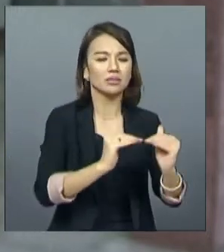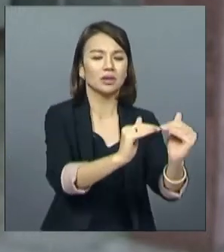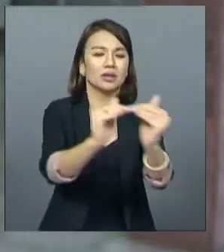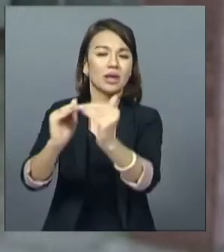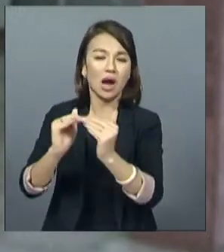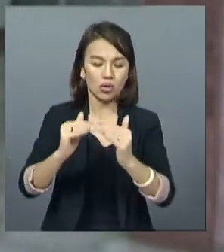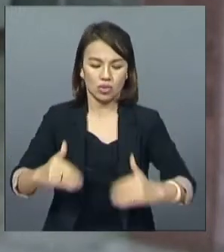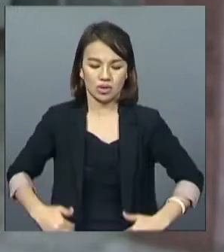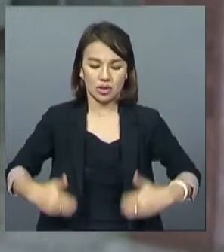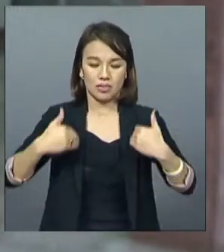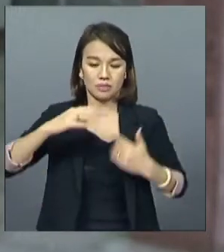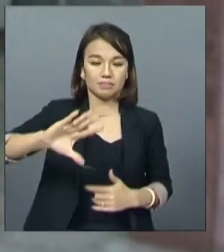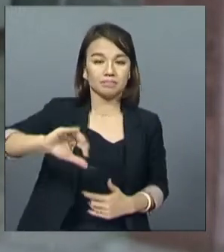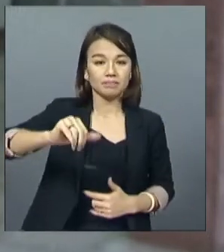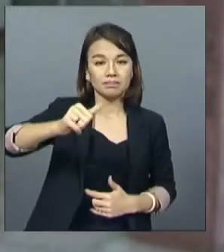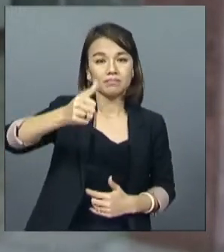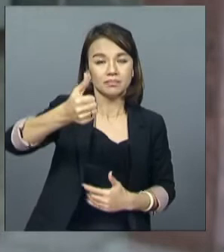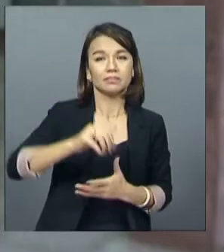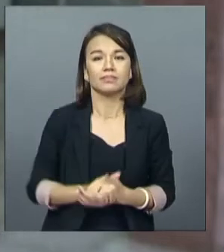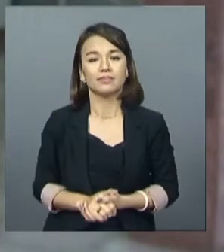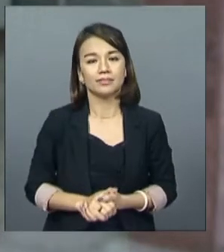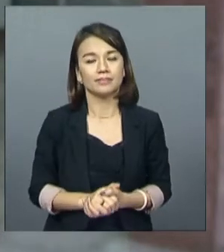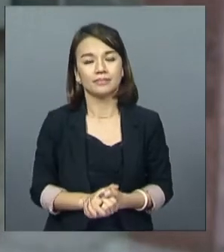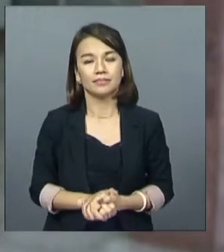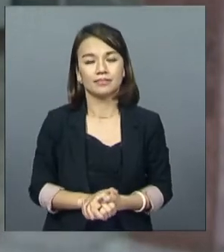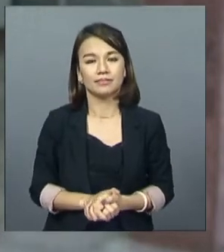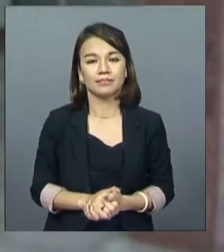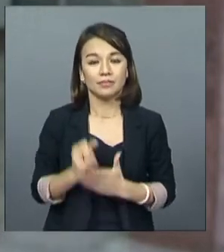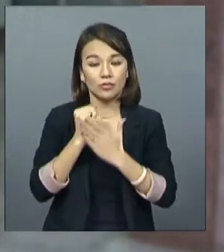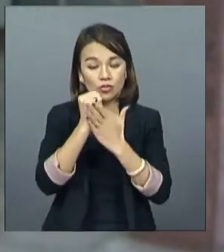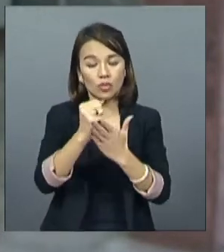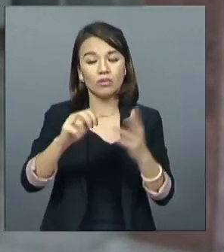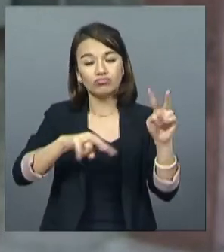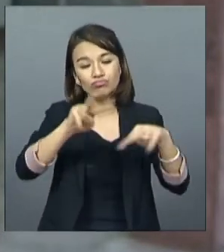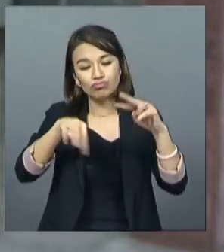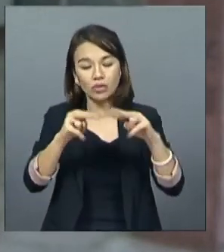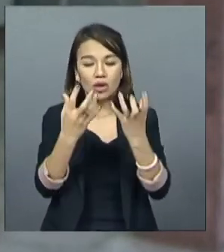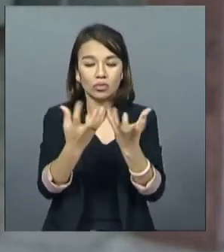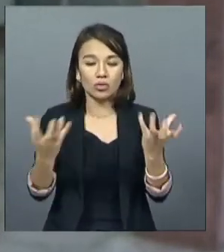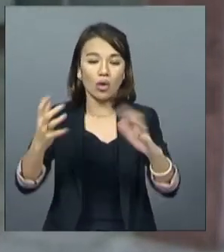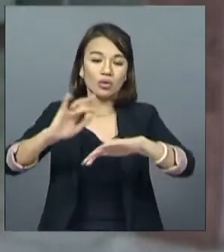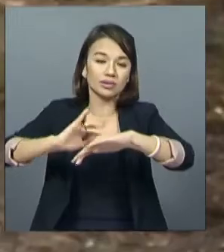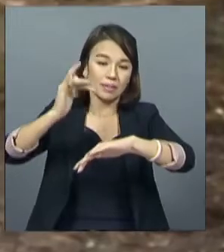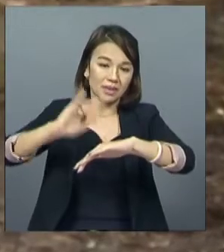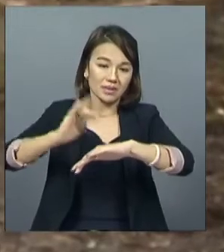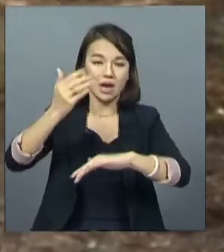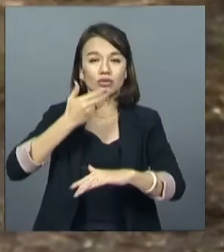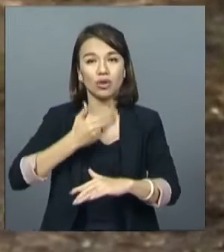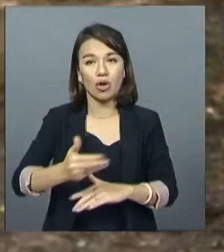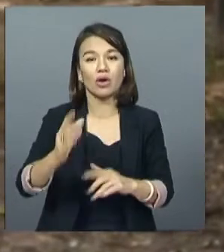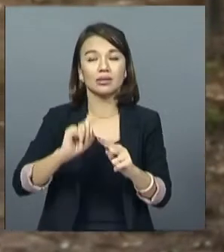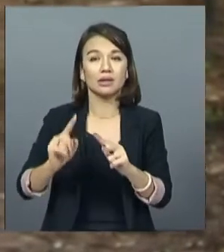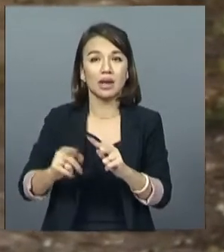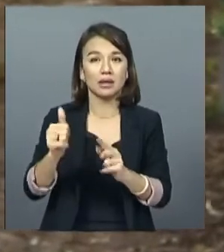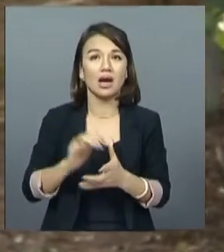พชีวิตที่ดีขึ้นรวมถึงการรักษาทรัพยากรธรรมชาติให้มีความยั่งยืน พุทราพันธุ์นมส